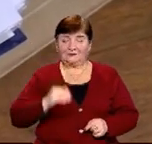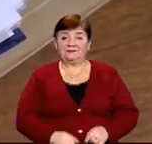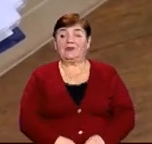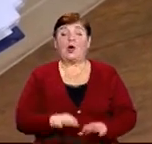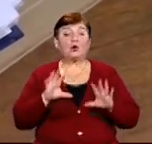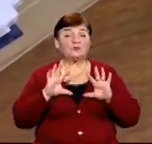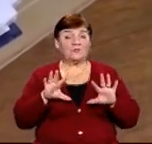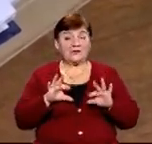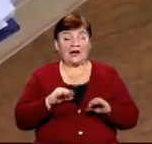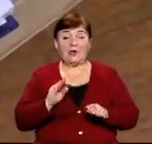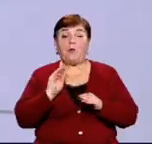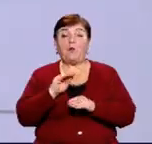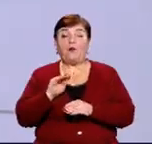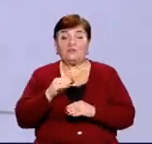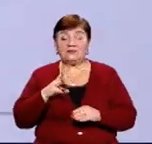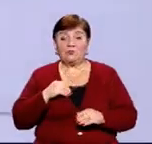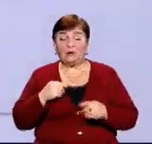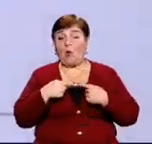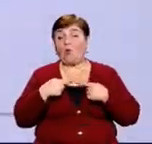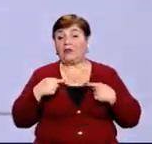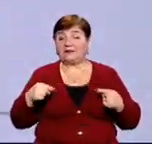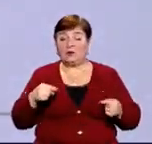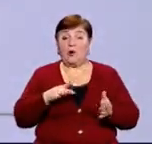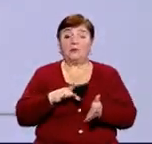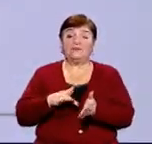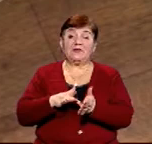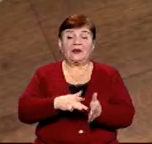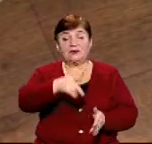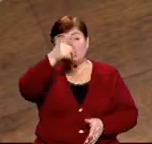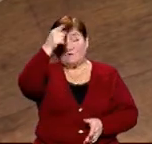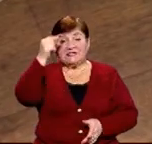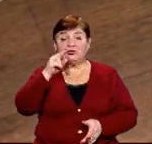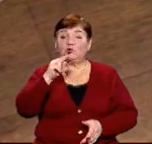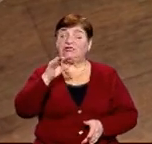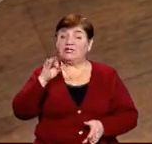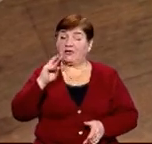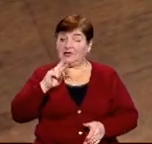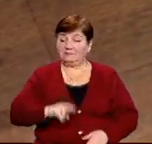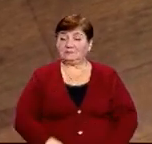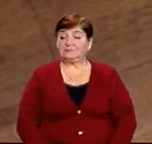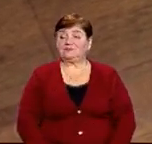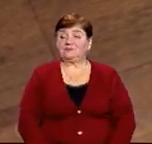Бобков розповідає, поповнює свою колекцію, подорожуючи Словаччиною та Чехією. Андрій Андрусяк, Андрій